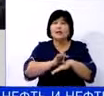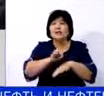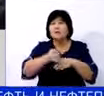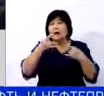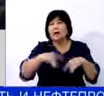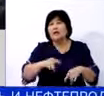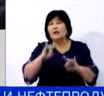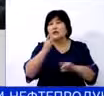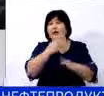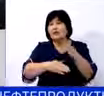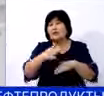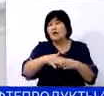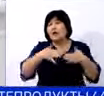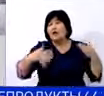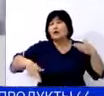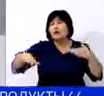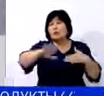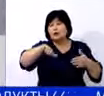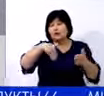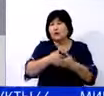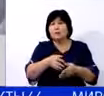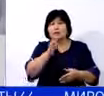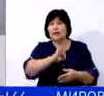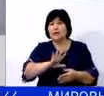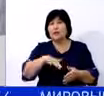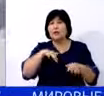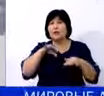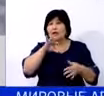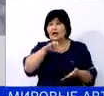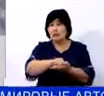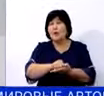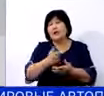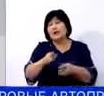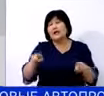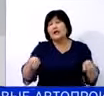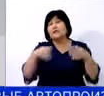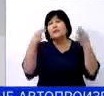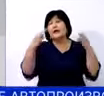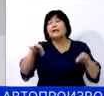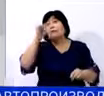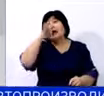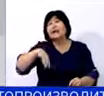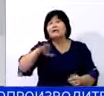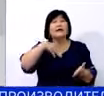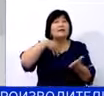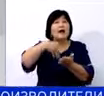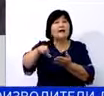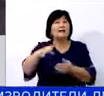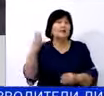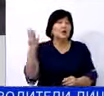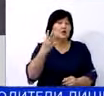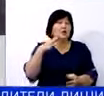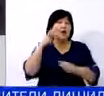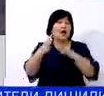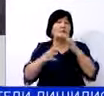рождение мутантов. Огромные площади до сих пор непригодны к использованию. С обретением независимости Казахстан отказался от 4-го в